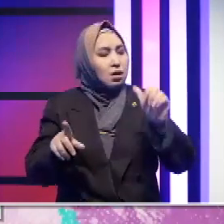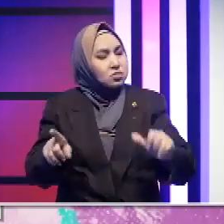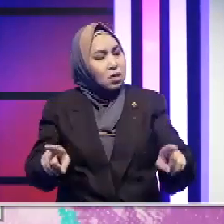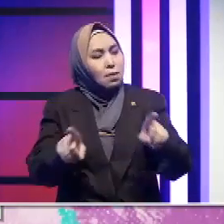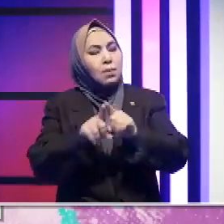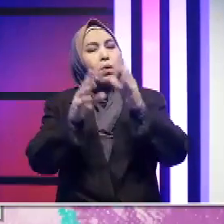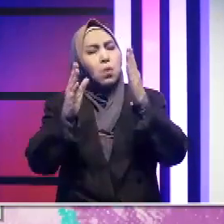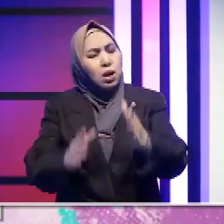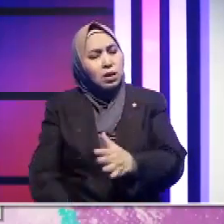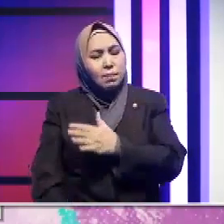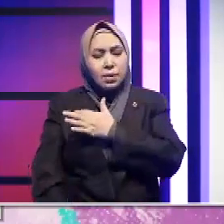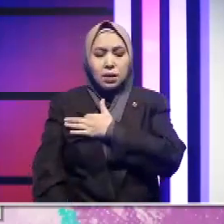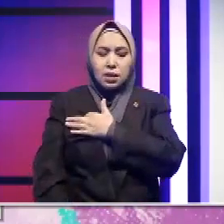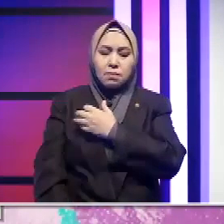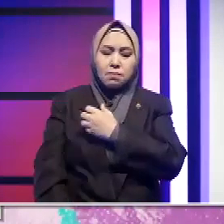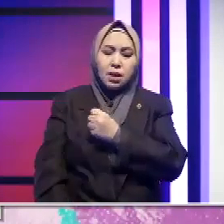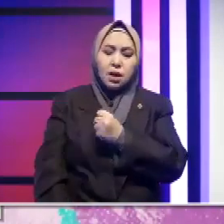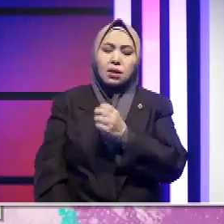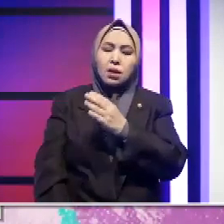Kholil hati-hati